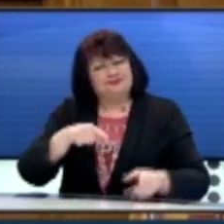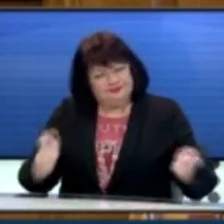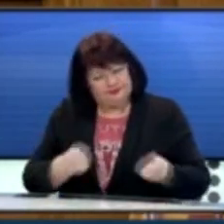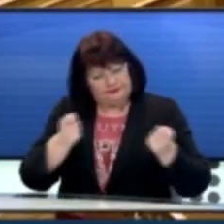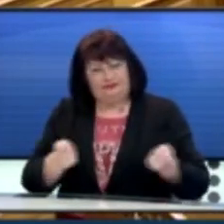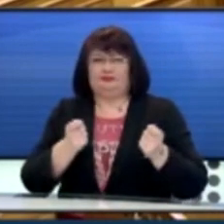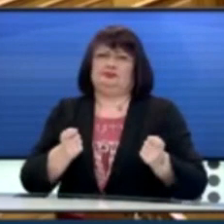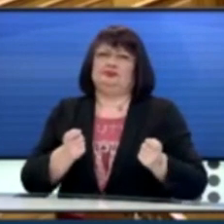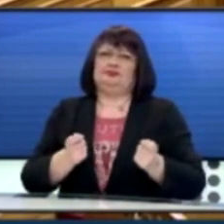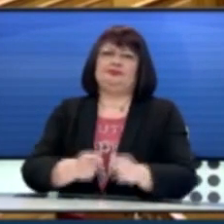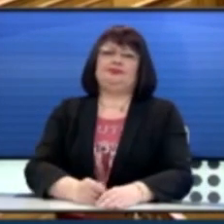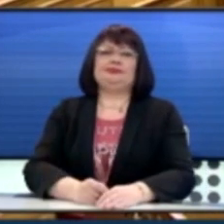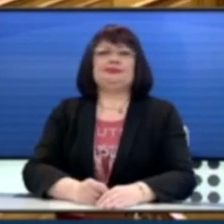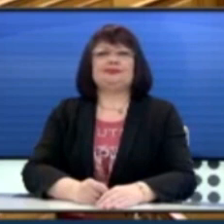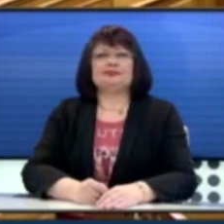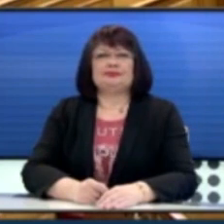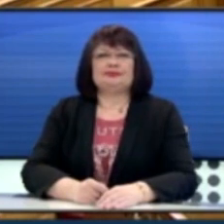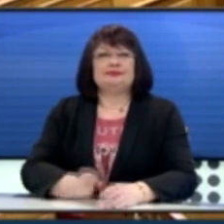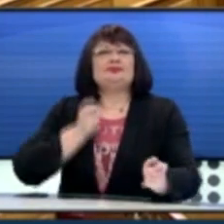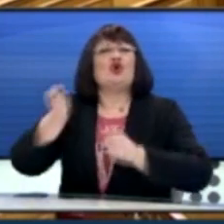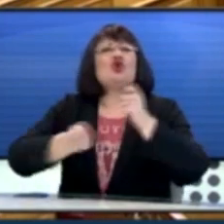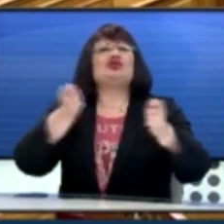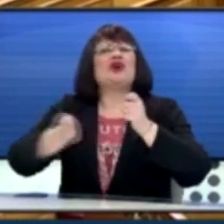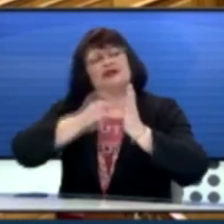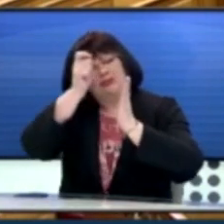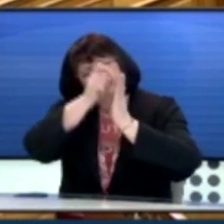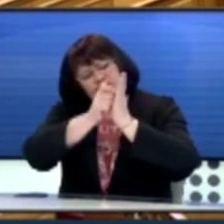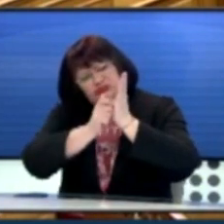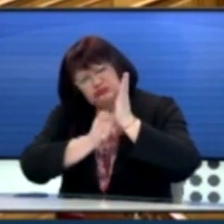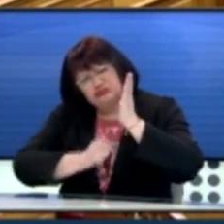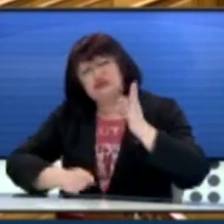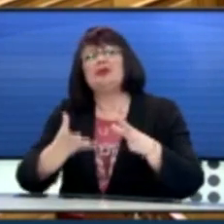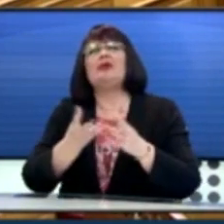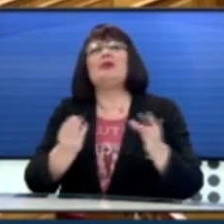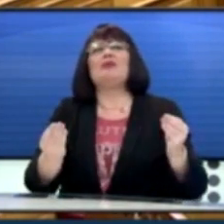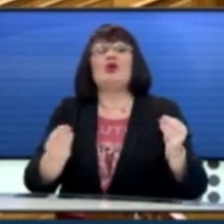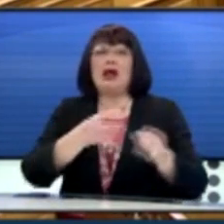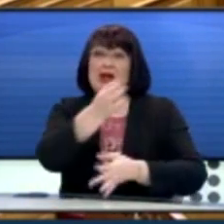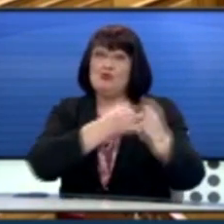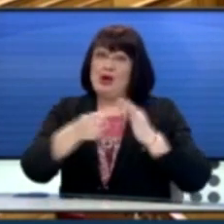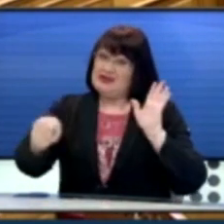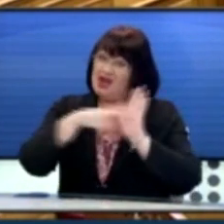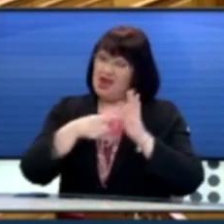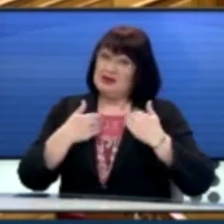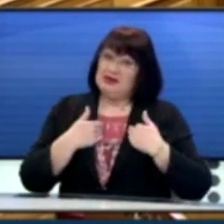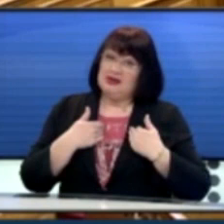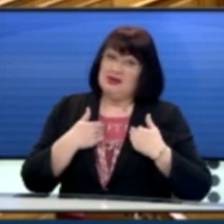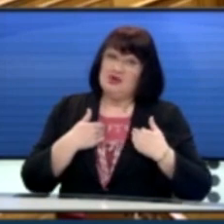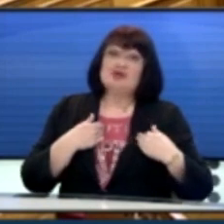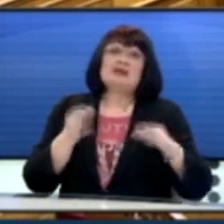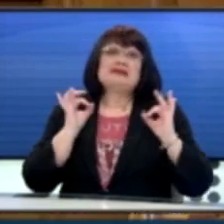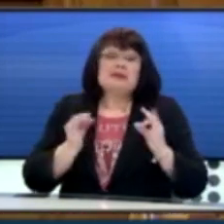τους τομείς. Ο κατάλογος με τα χρωστούμενα δεν έχει τέλος. Αυτά εσείς λέτε αρνητισμό, αλλά αυτά είναι